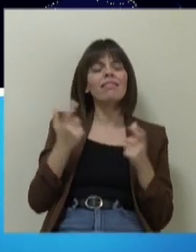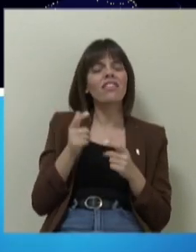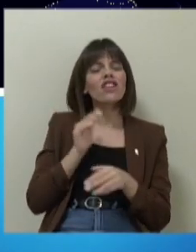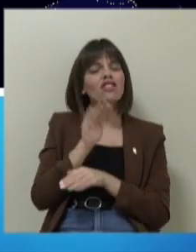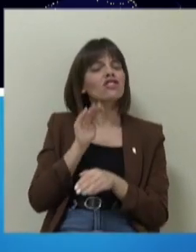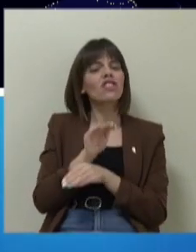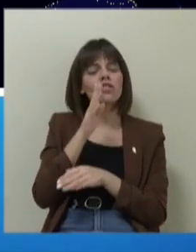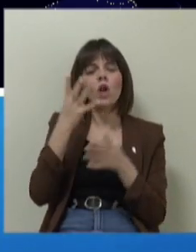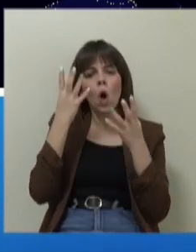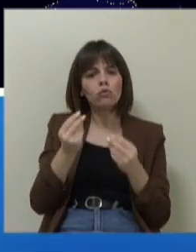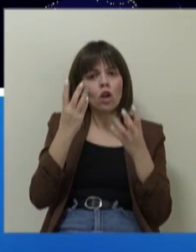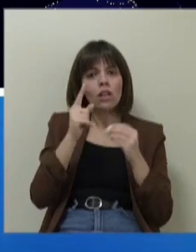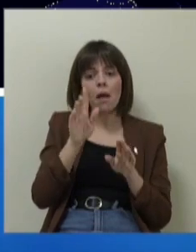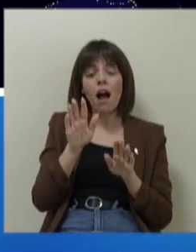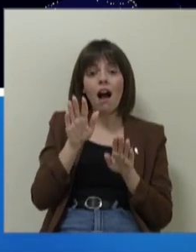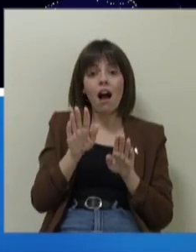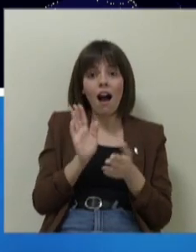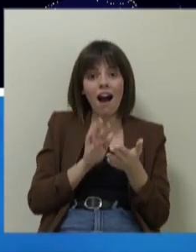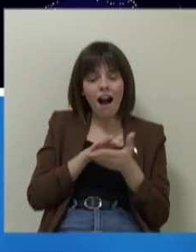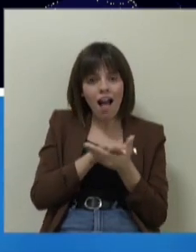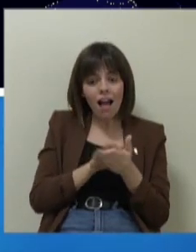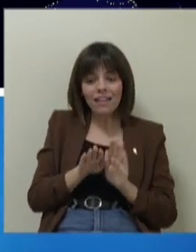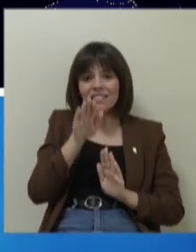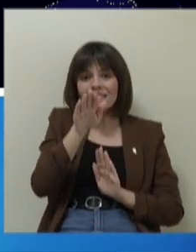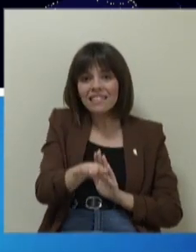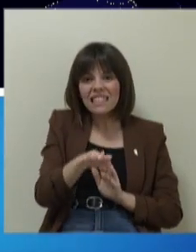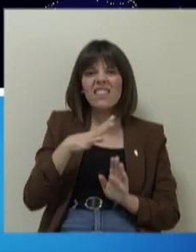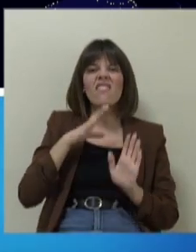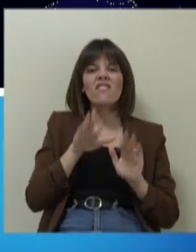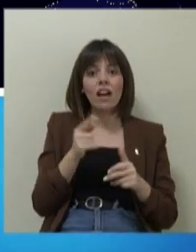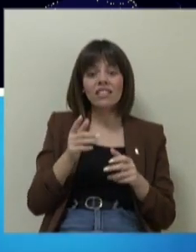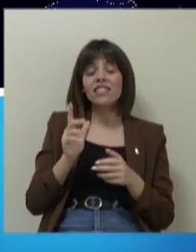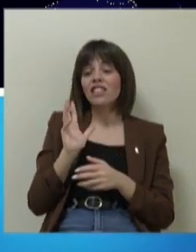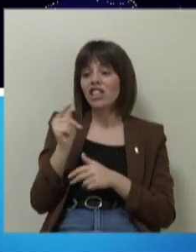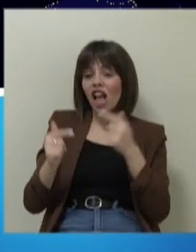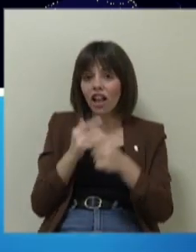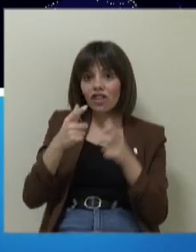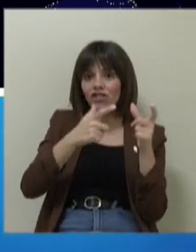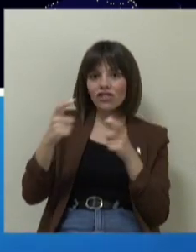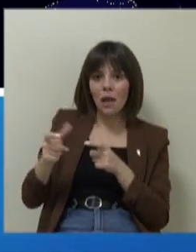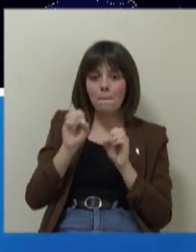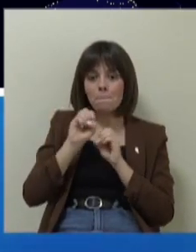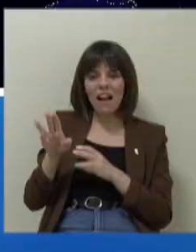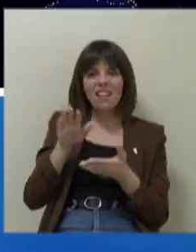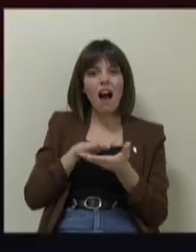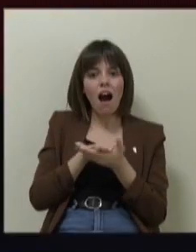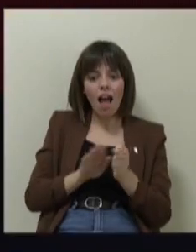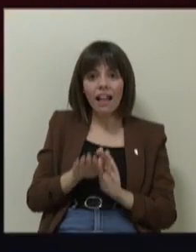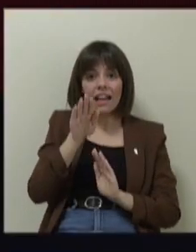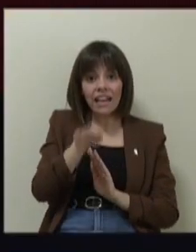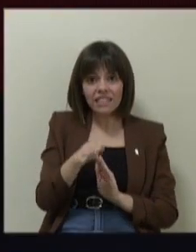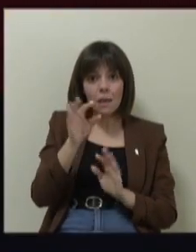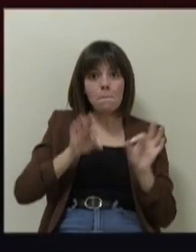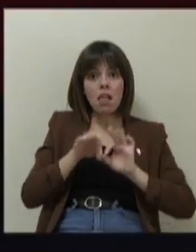yaşarsa yaşasın oluşturduğu bir ayak izi var. İşte geleceğin şehirleri bıraktığı ayak izini de planlayarak